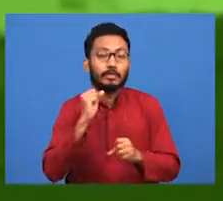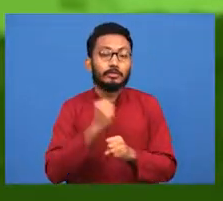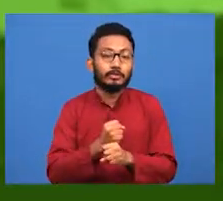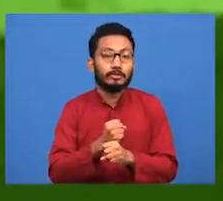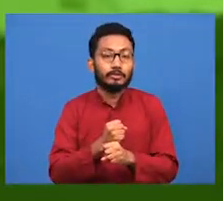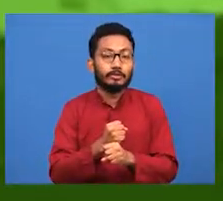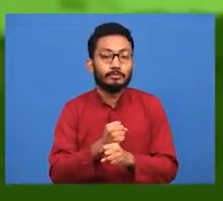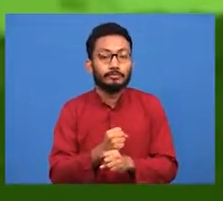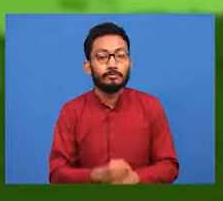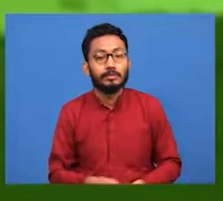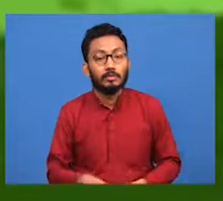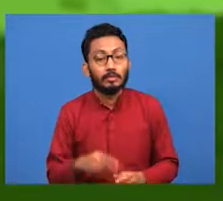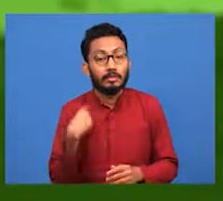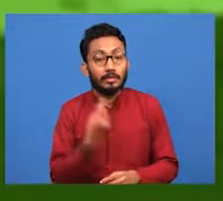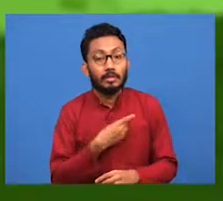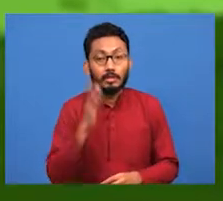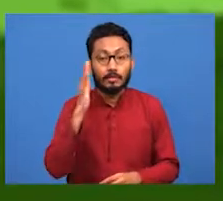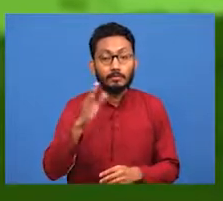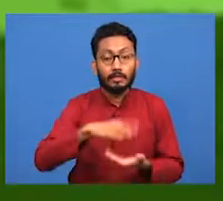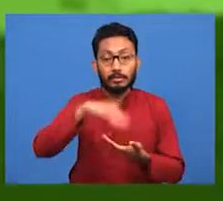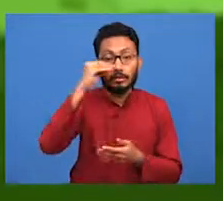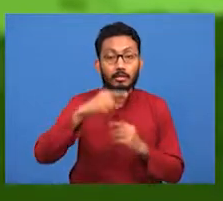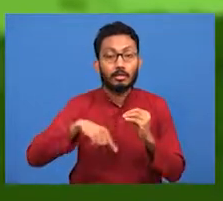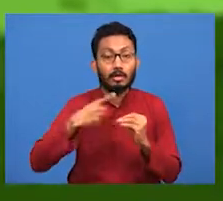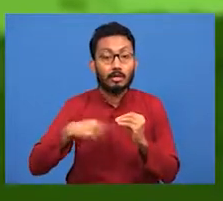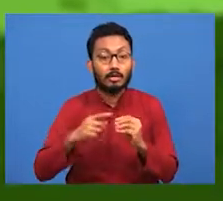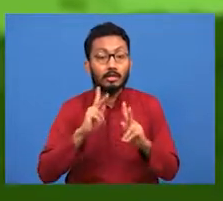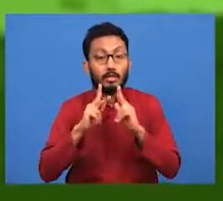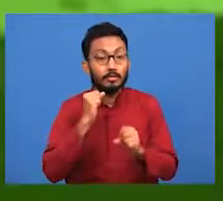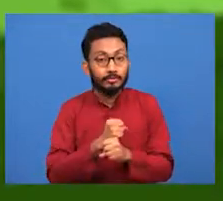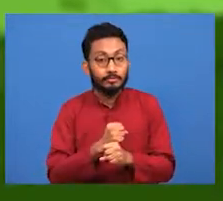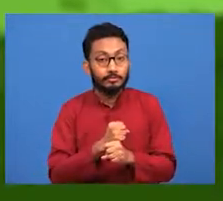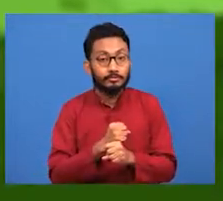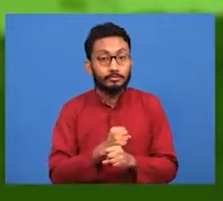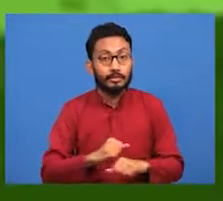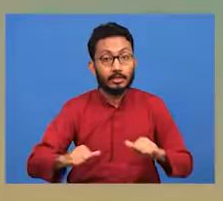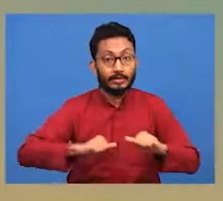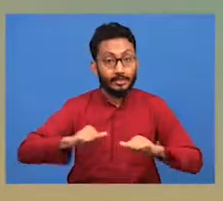Seterusnya, kita akan belajar tentang kata kerja aktif tak transitif pula.